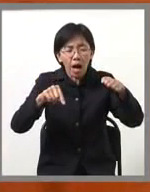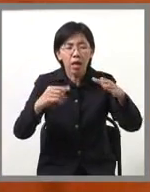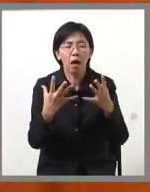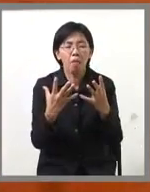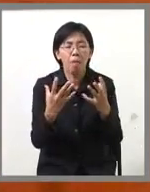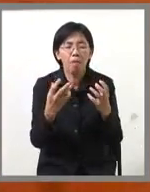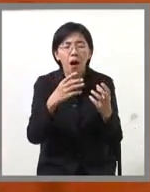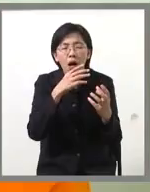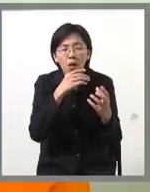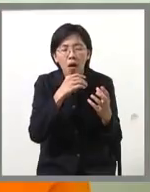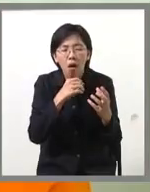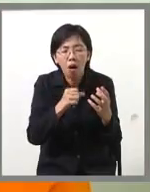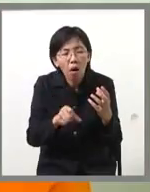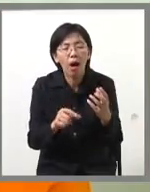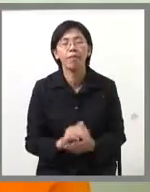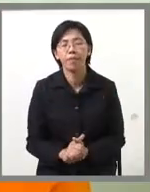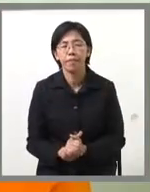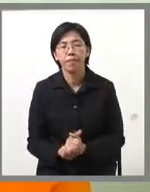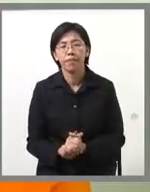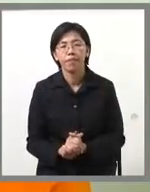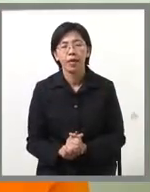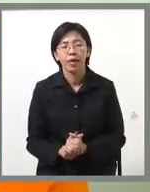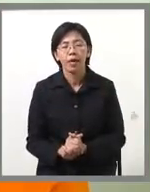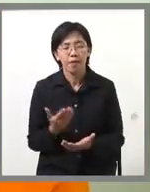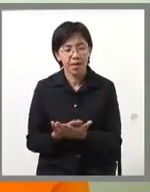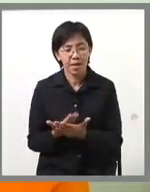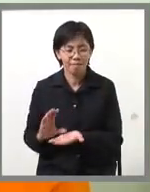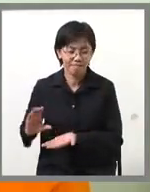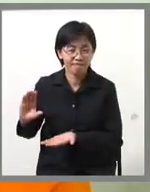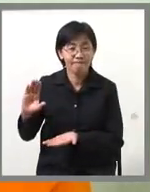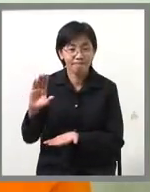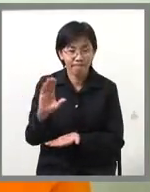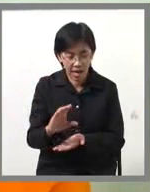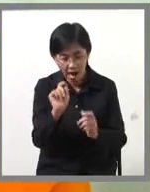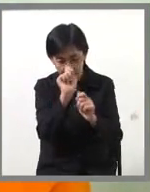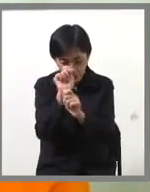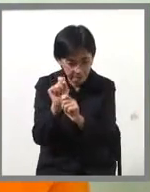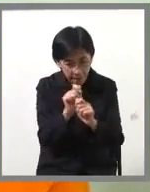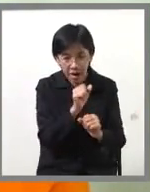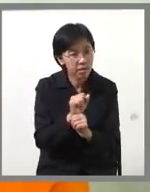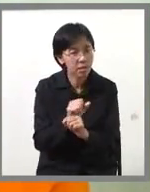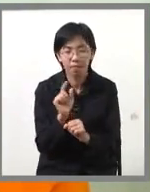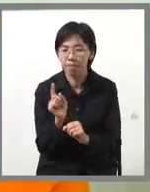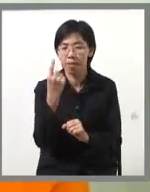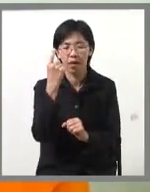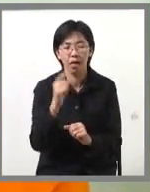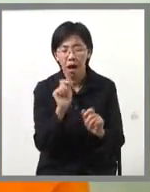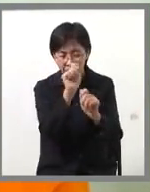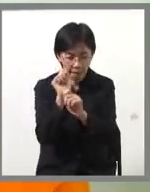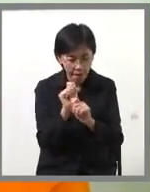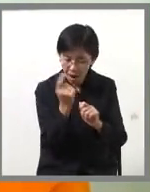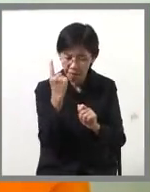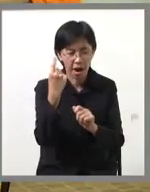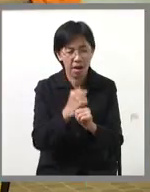ริ่มจะทรุดโทรมก็เลยสร้างงบประมาณมาให้บูรณะพระวิหารให